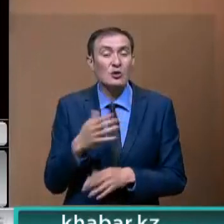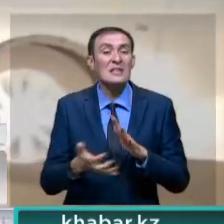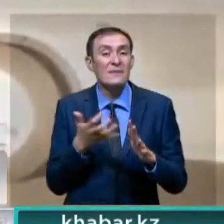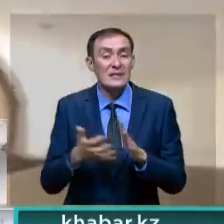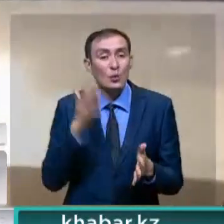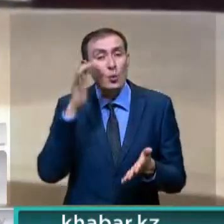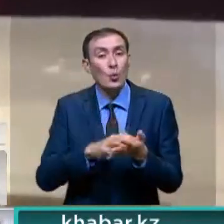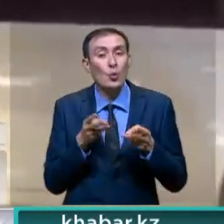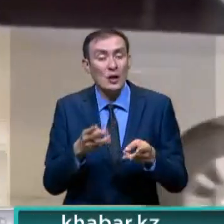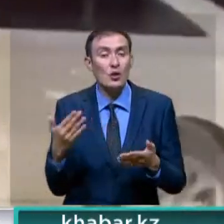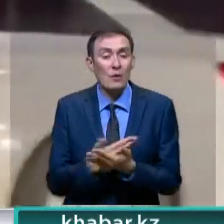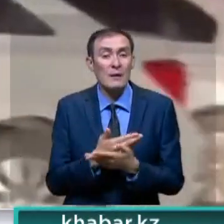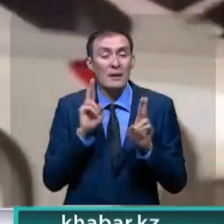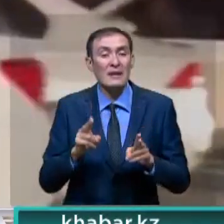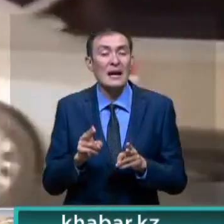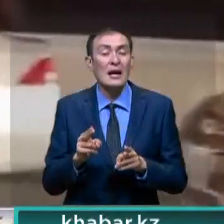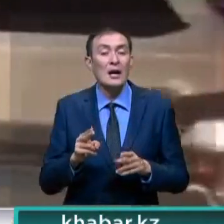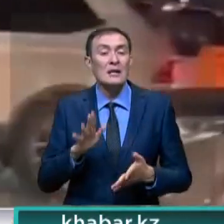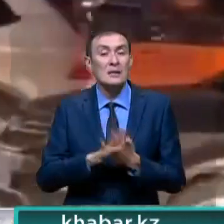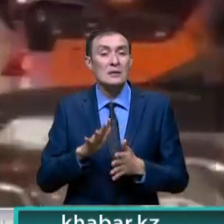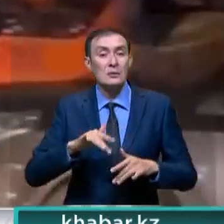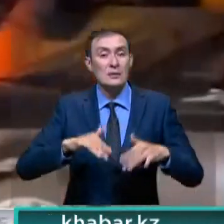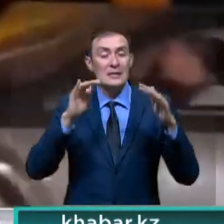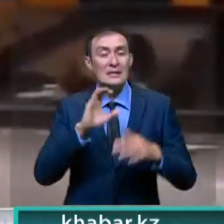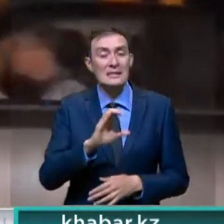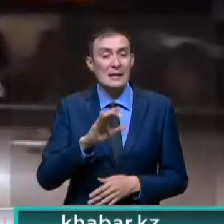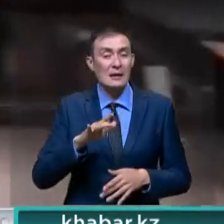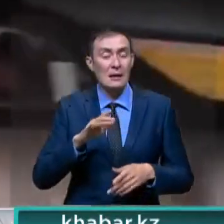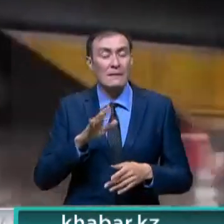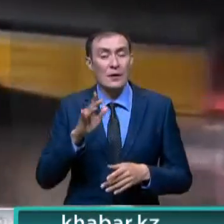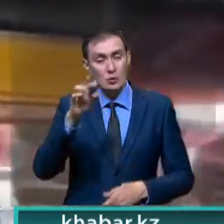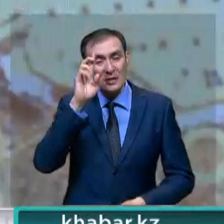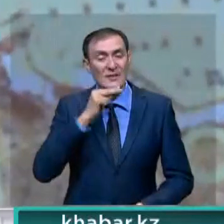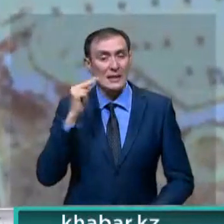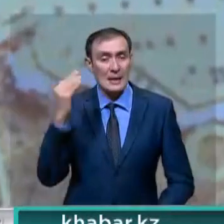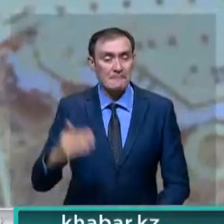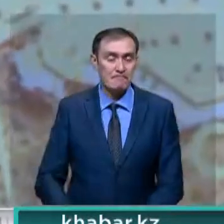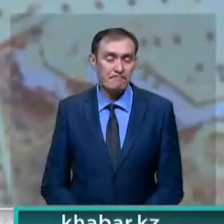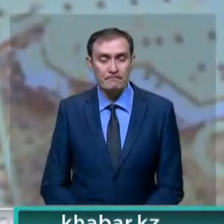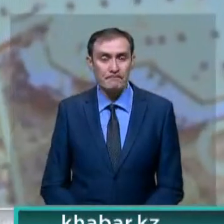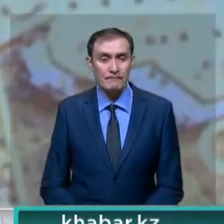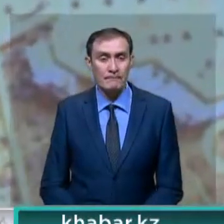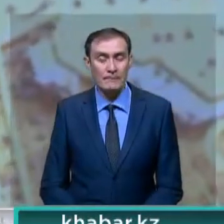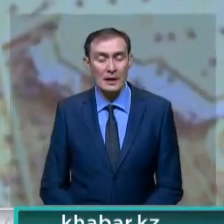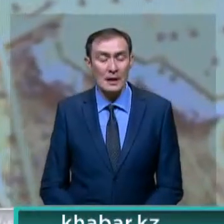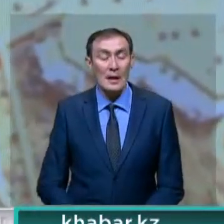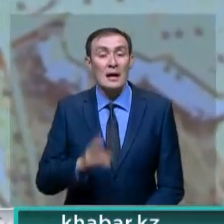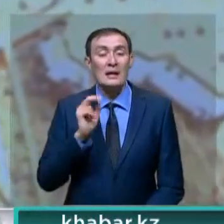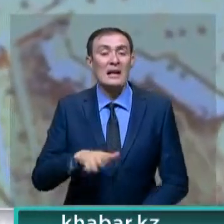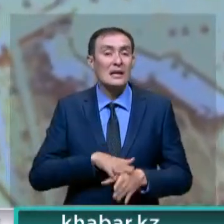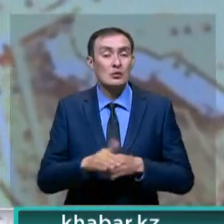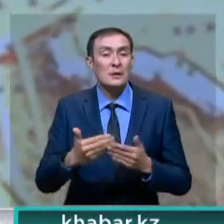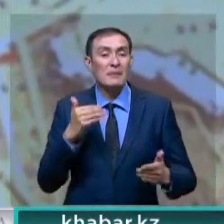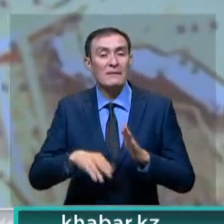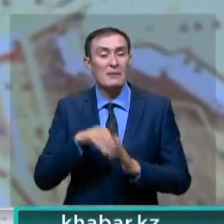дефицит угля и новые квоты на эмиссии углекислого газа в стране. К другим темам. Как реализуется